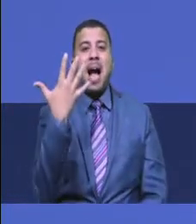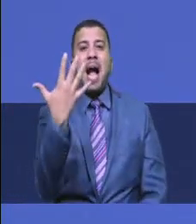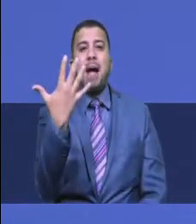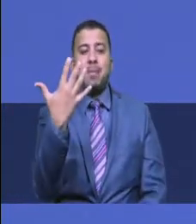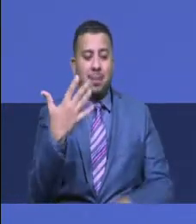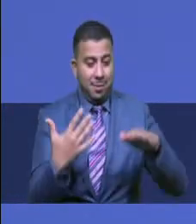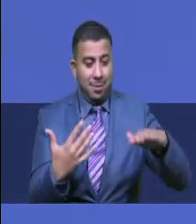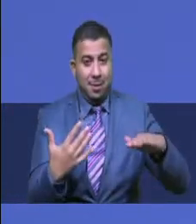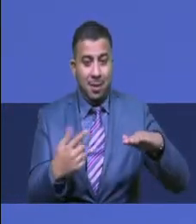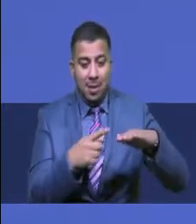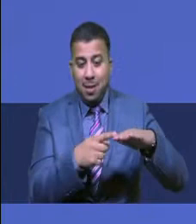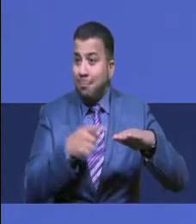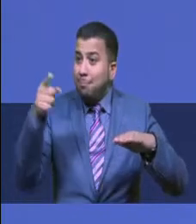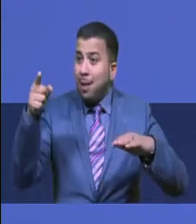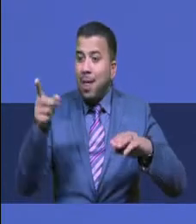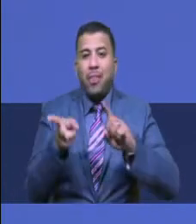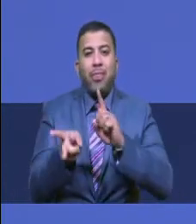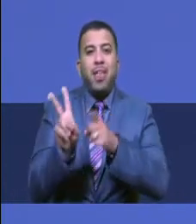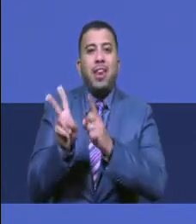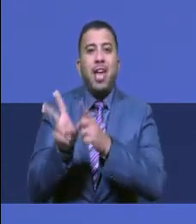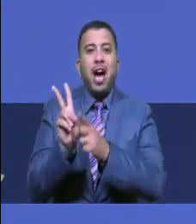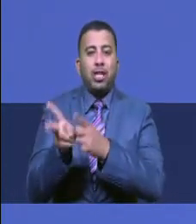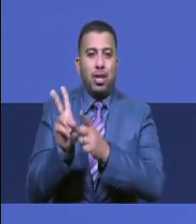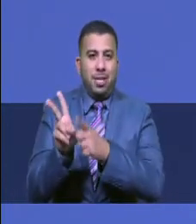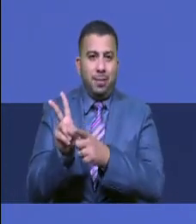إلى السن 12.